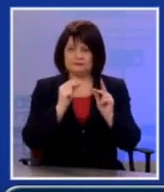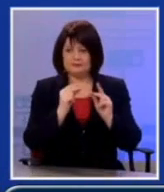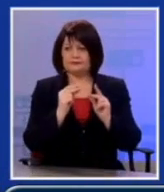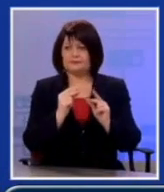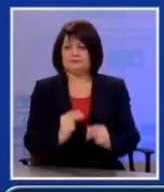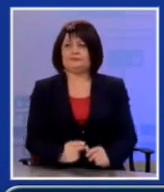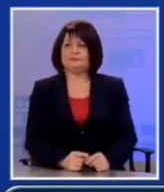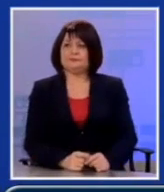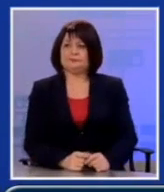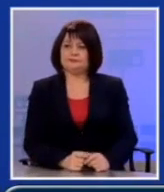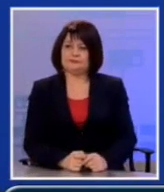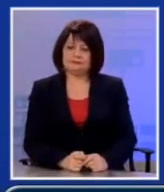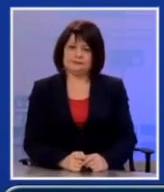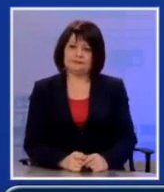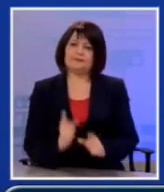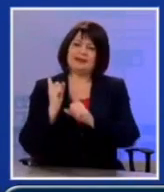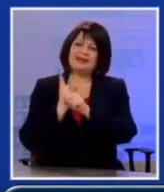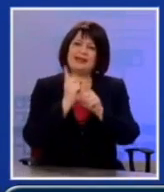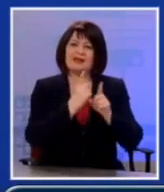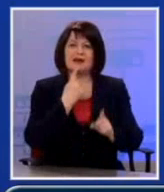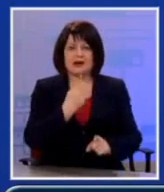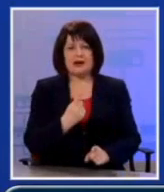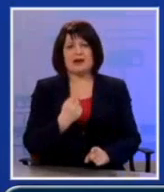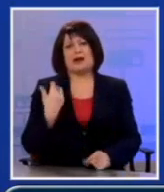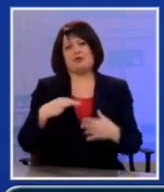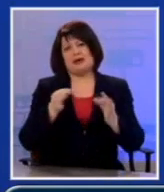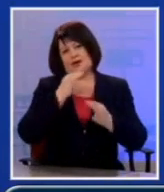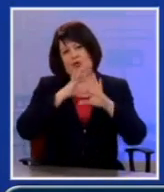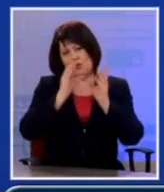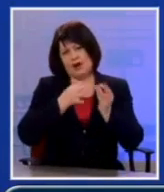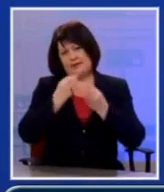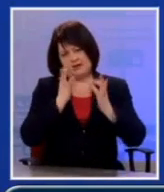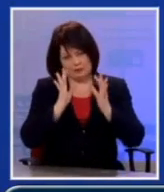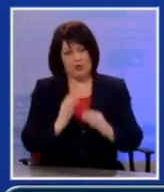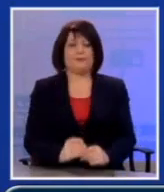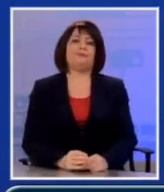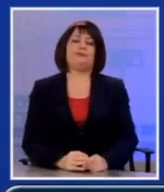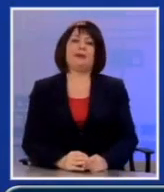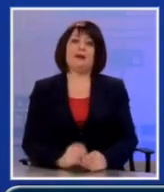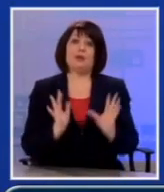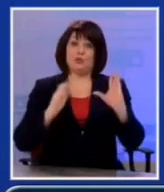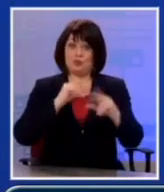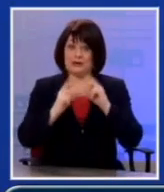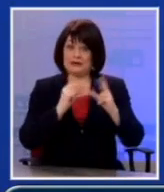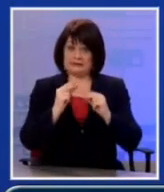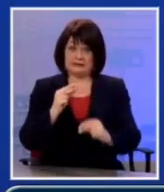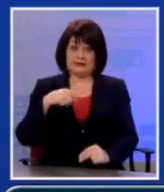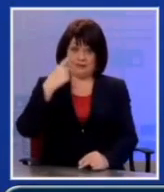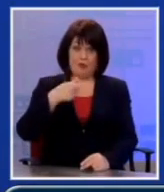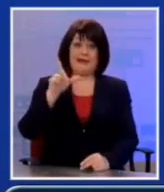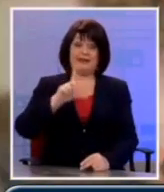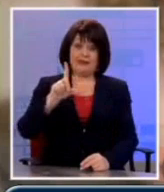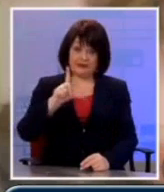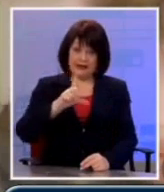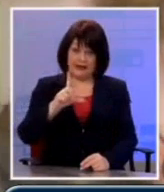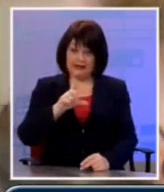εξειδικεύσουμε για να μην τα λέω όλα εξ αρχής. Θα συνεδριάσει την επόμενη